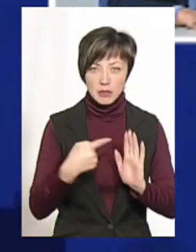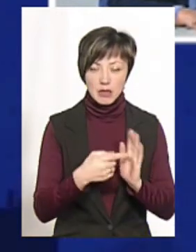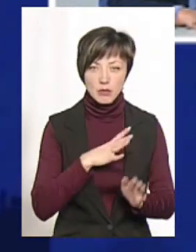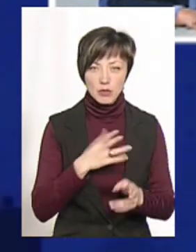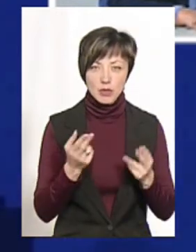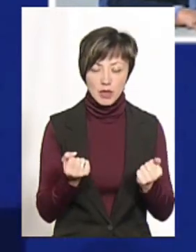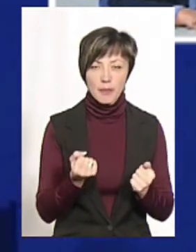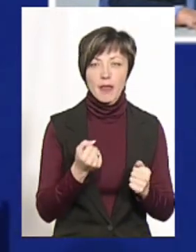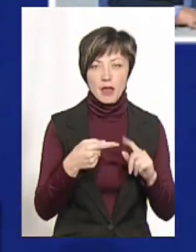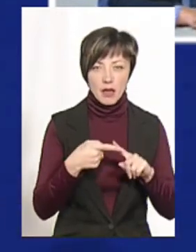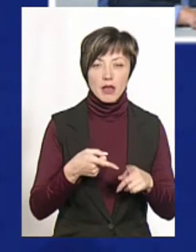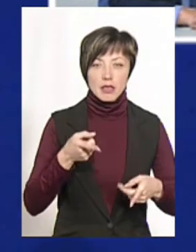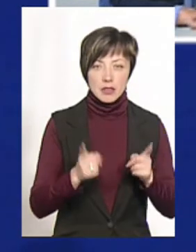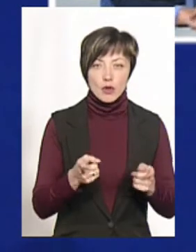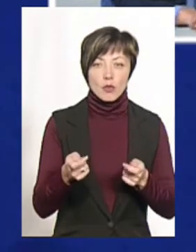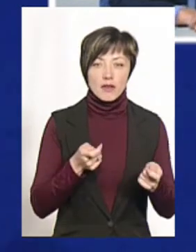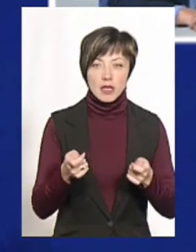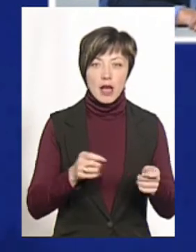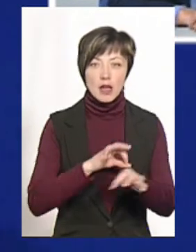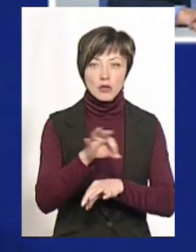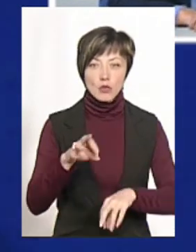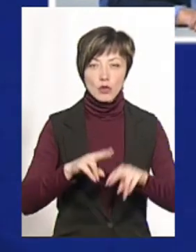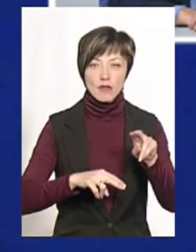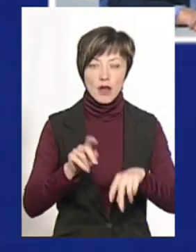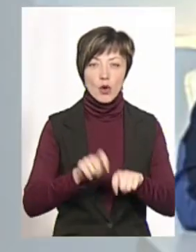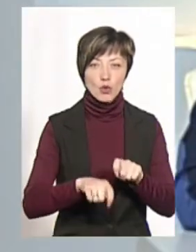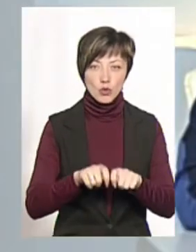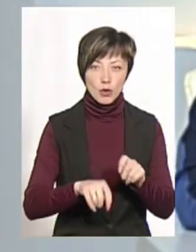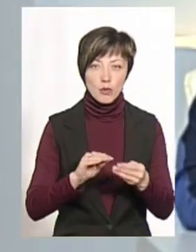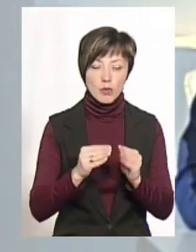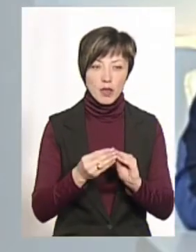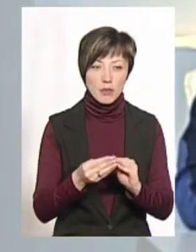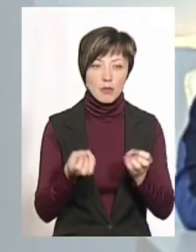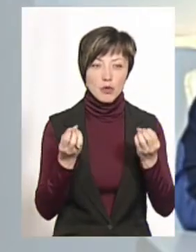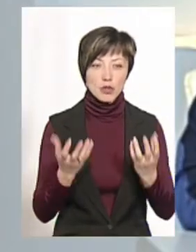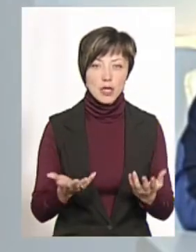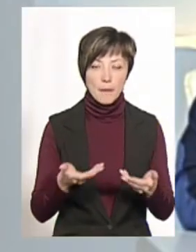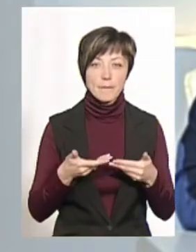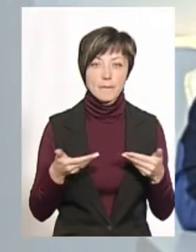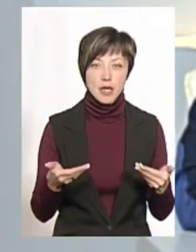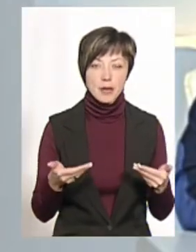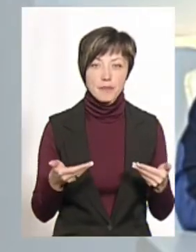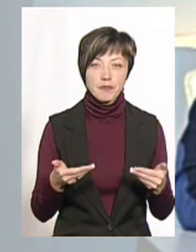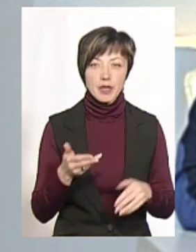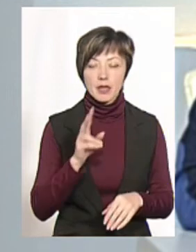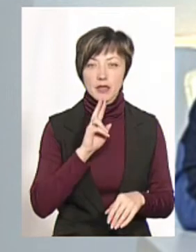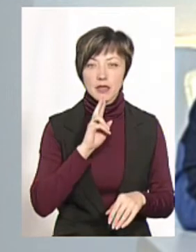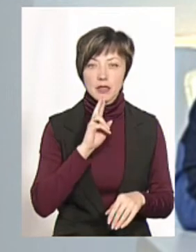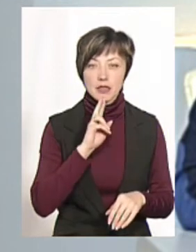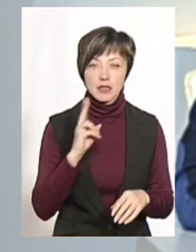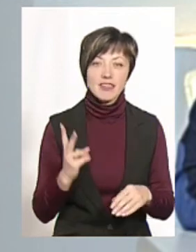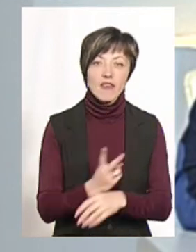В нас дійсно є проблема з управлінням архітектурно-будівельного контролю. І проблема це дуже проста. Ми два чи вже